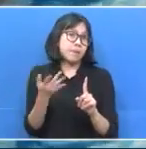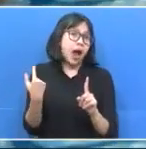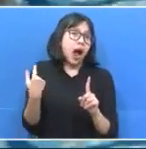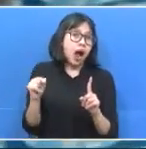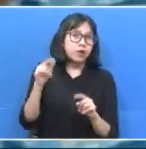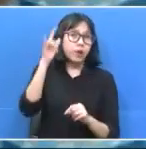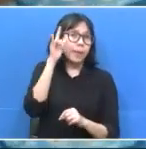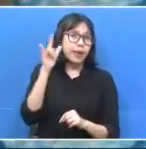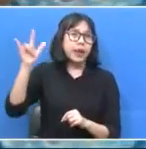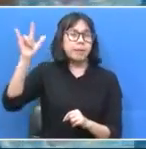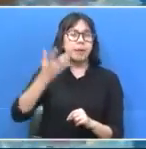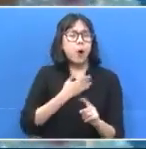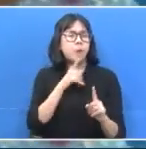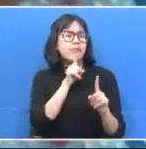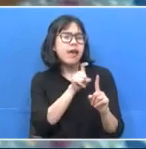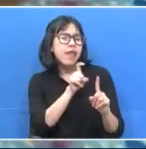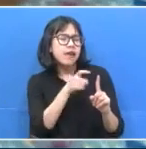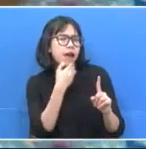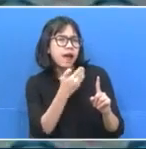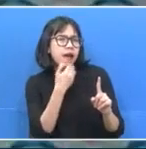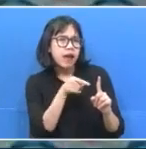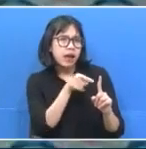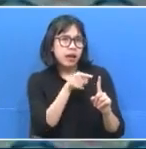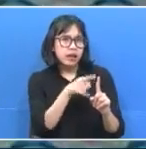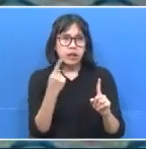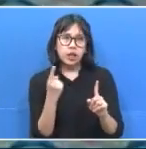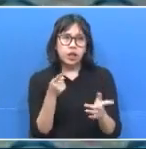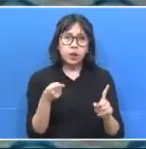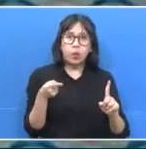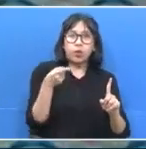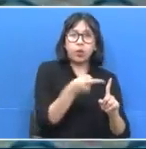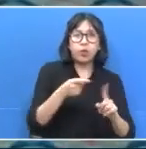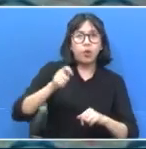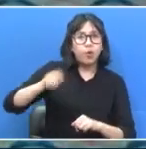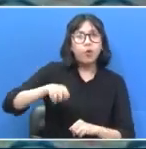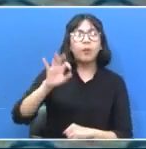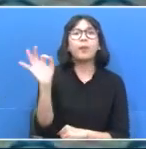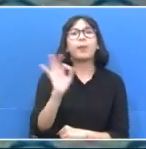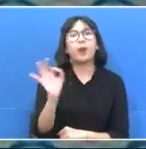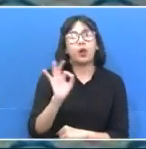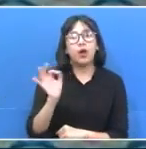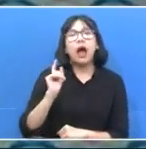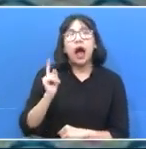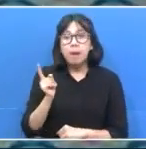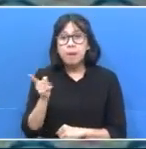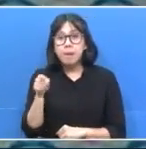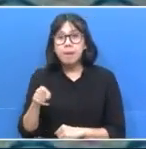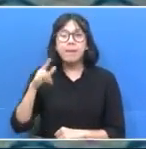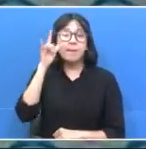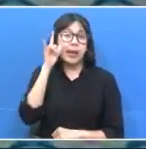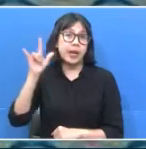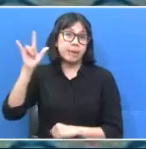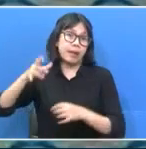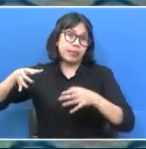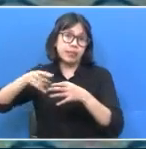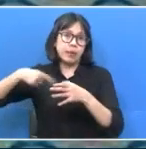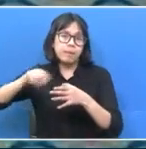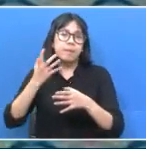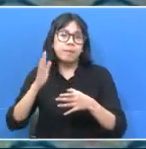memberikan klarifikasi cinta Mega belum dijatuhkan sanksi Karena dppdi perjuangan masih mengagendakan klarifikasi dengan